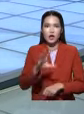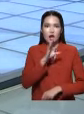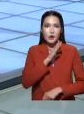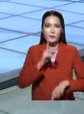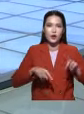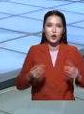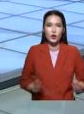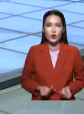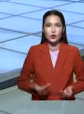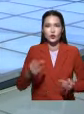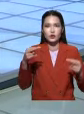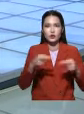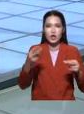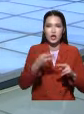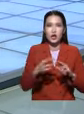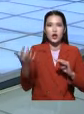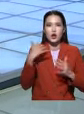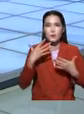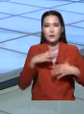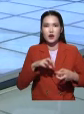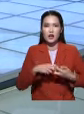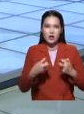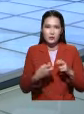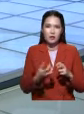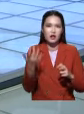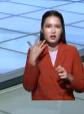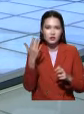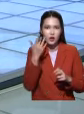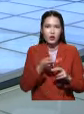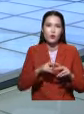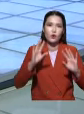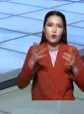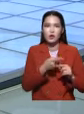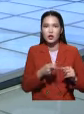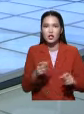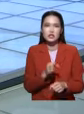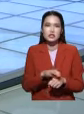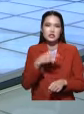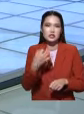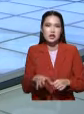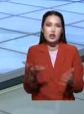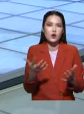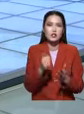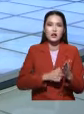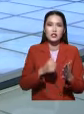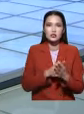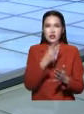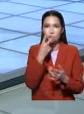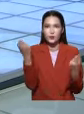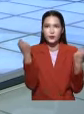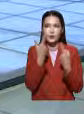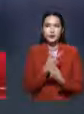Кей тұрғынның айтуынша, бұл бұрыннан келе жатқан мәселе, олардың осыншалықты қатыгездік танытуына не себеп, тілшіміз анықтап